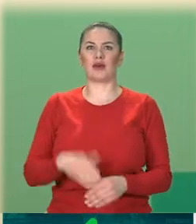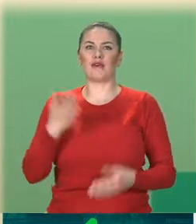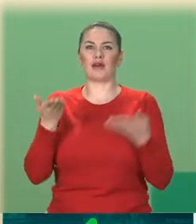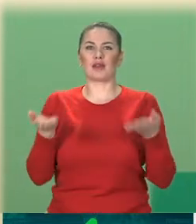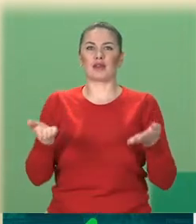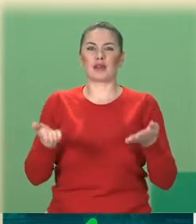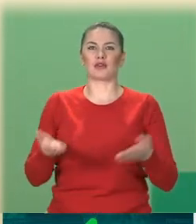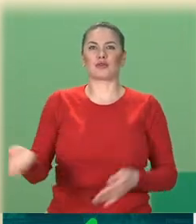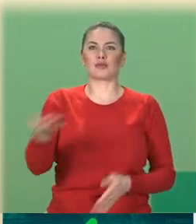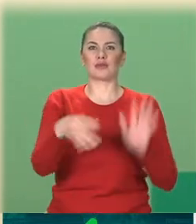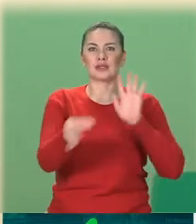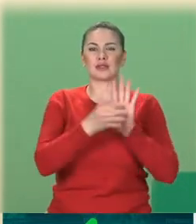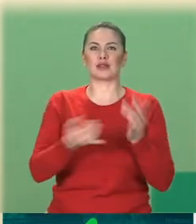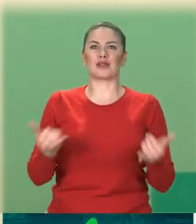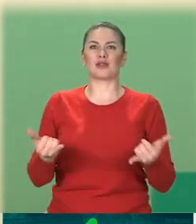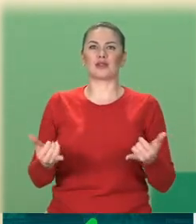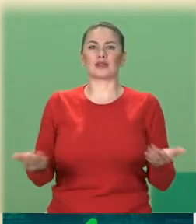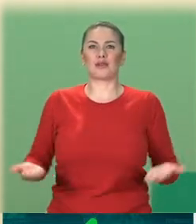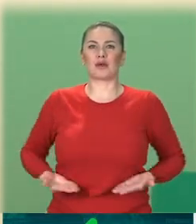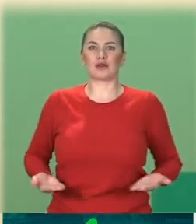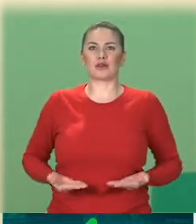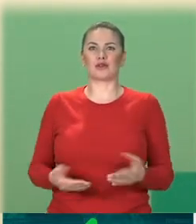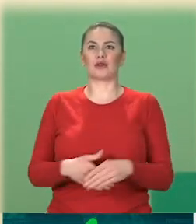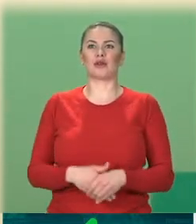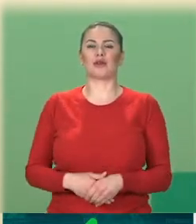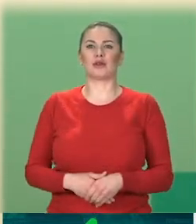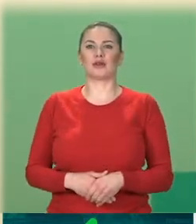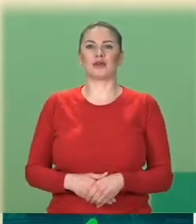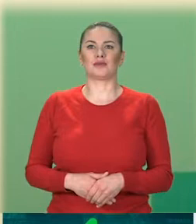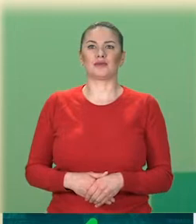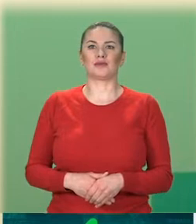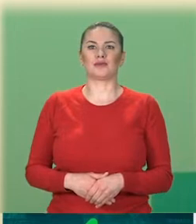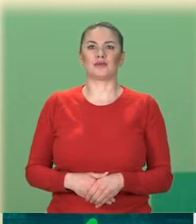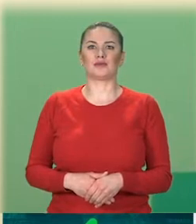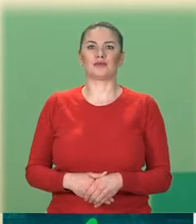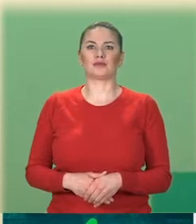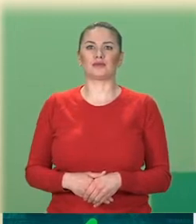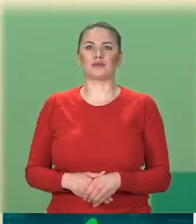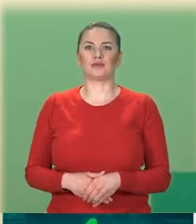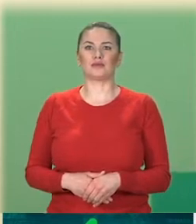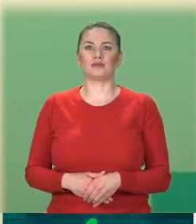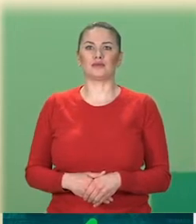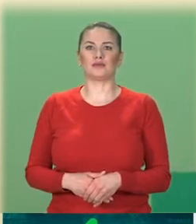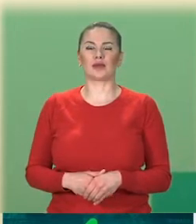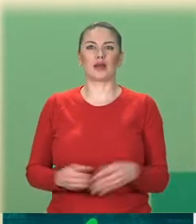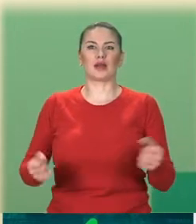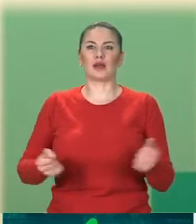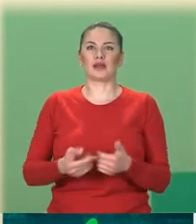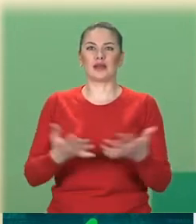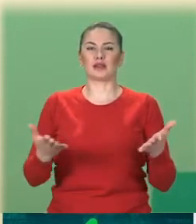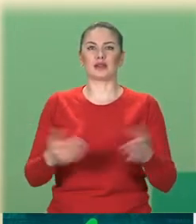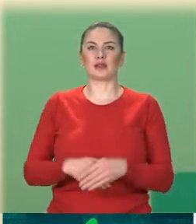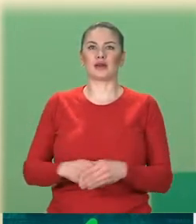12 ветеранов Великой Отечественной войны. Один из них, Огорчилов Николай Николаевич, является участником Великой Отечественной